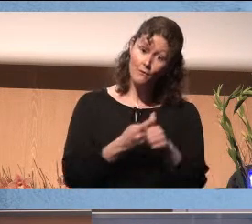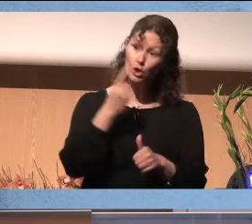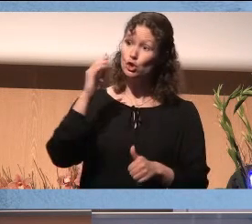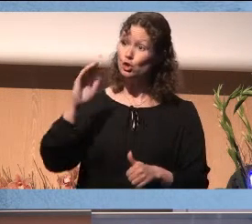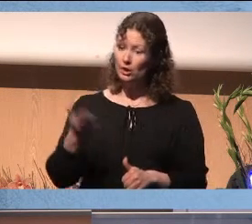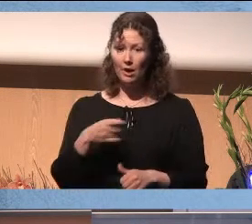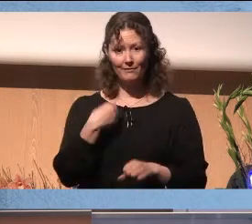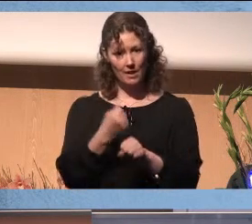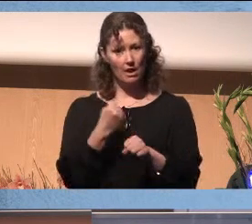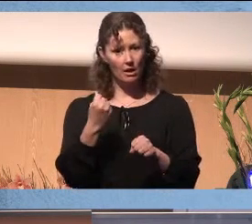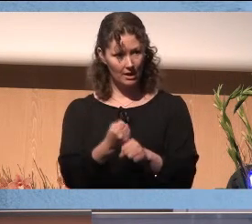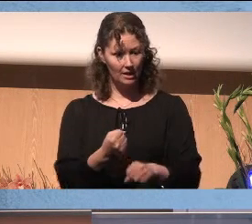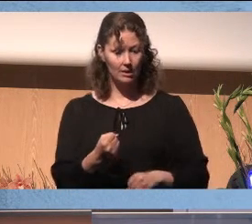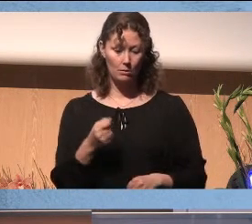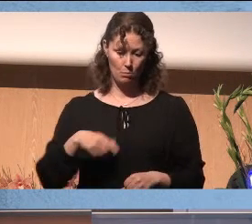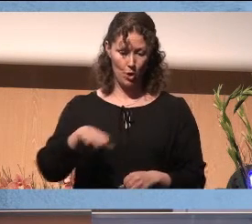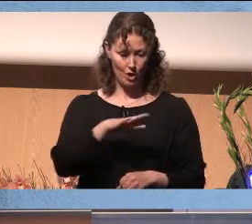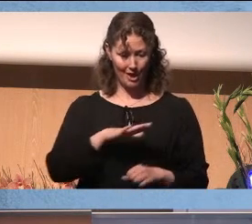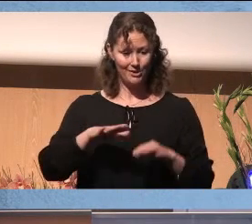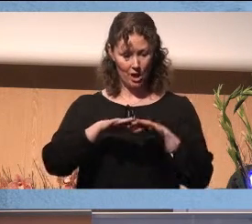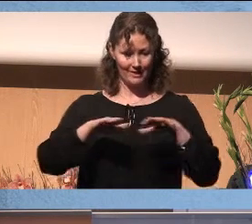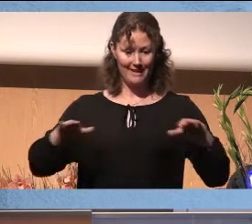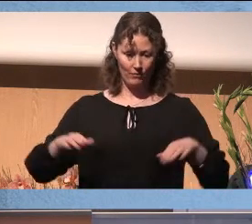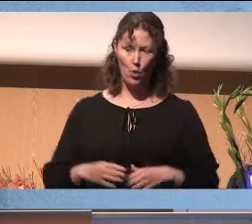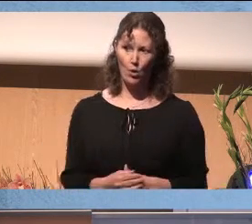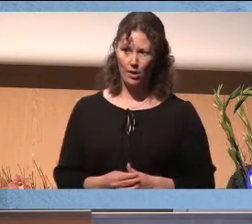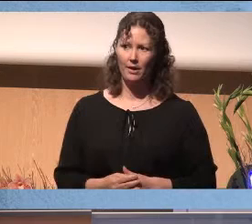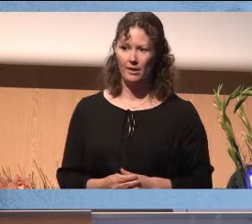vi lager på nasjonalt nivå.